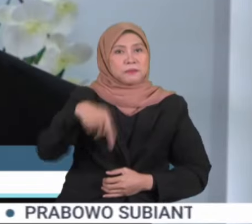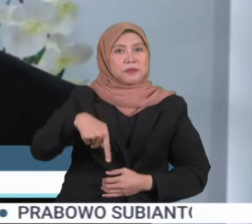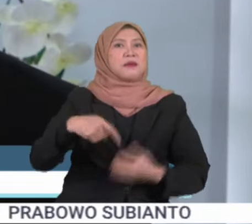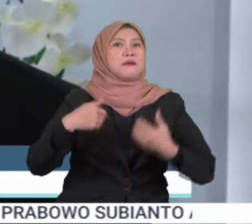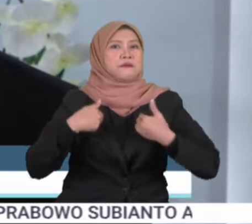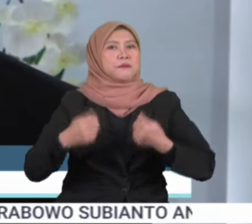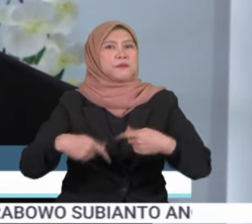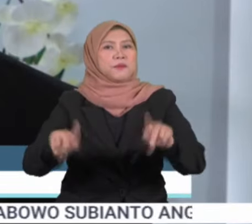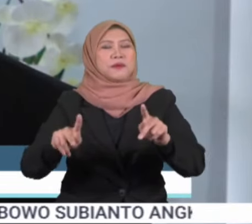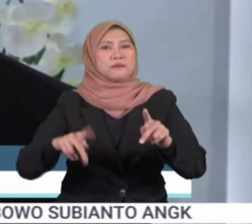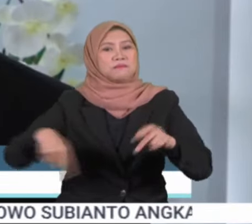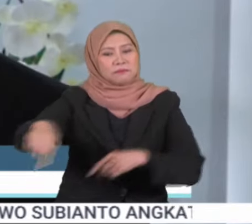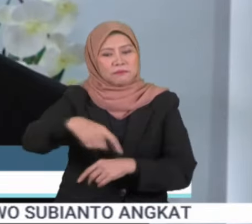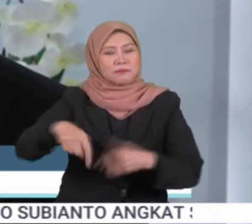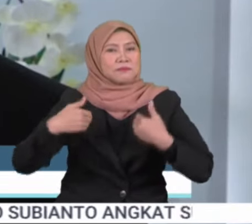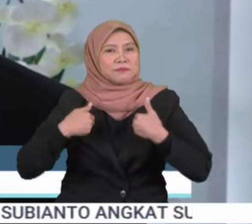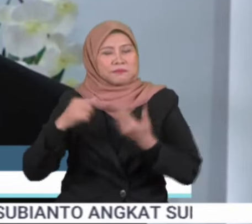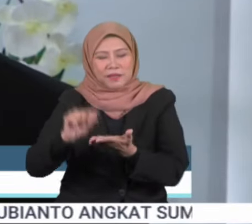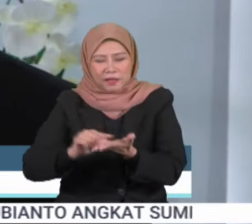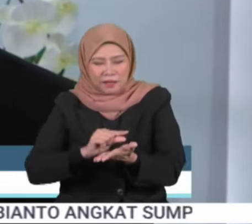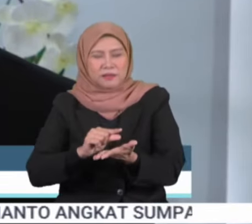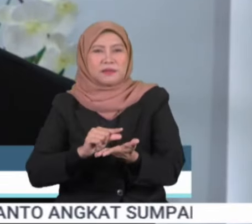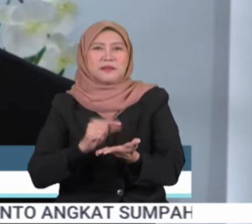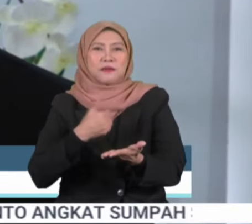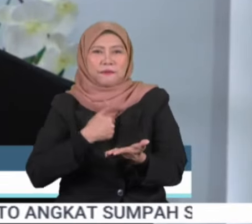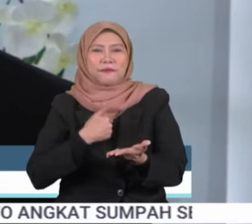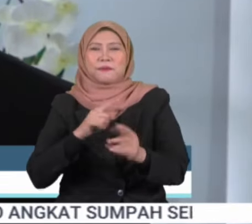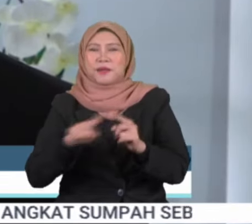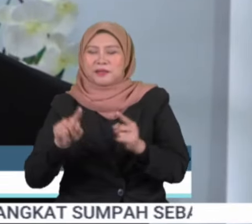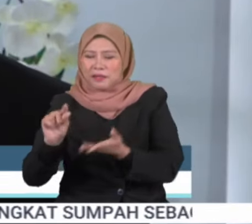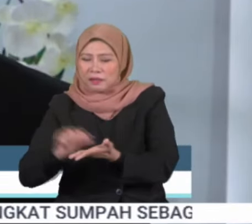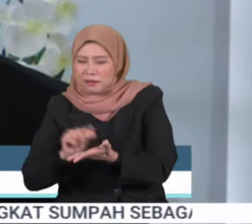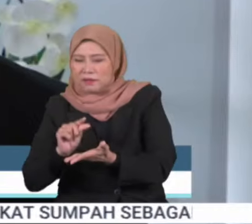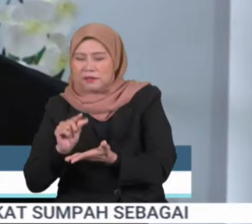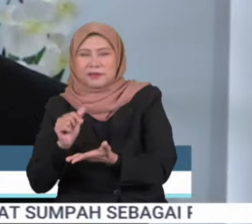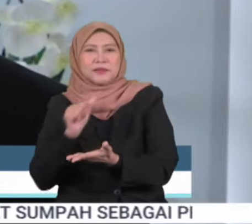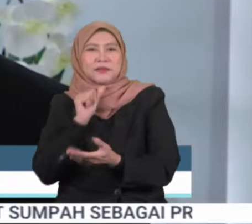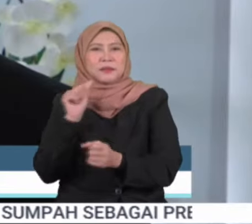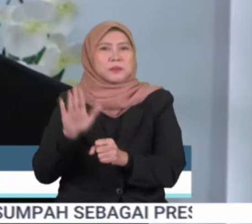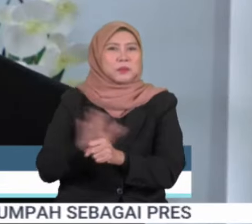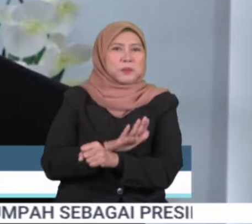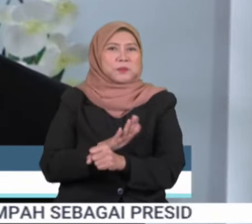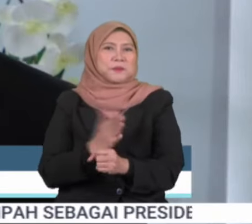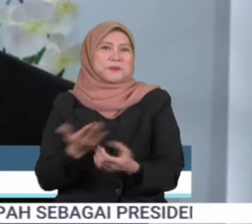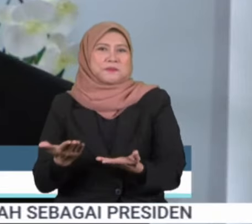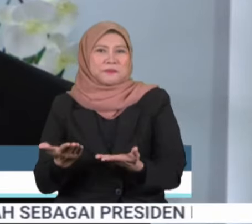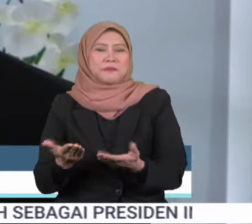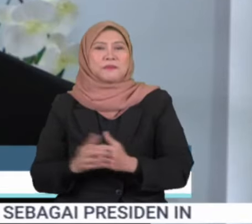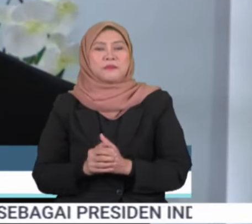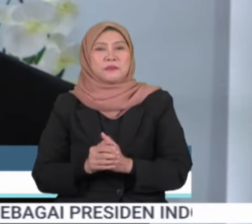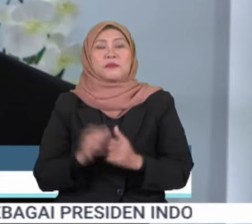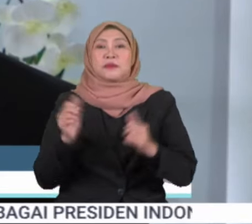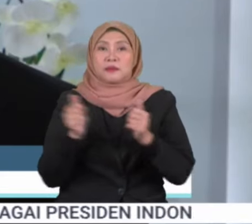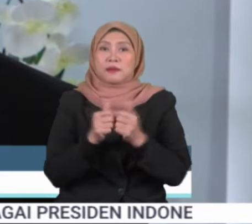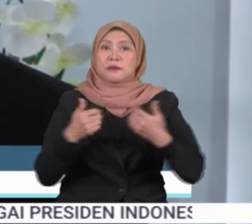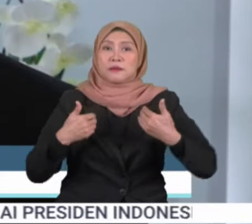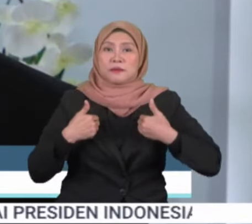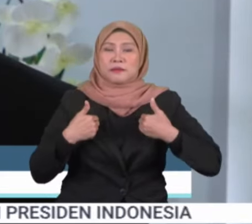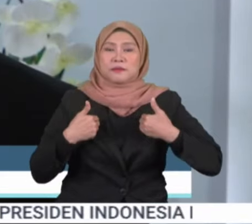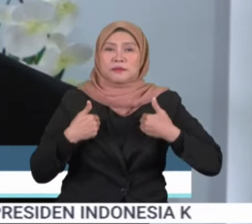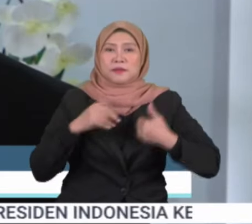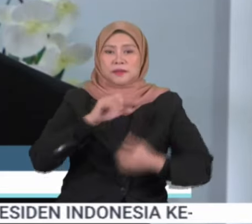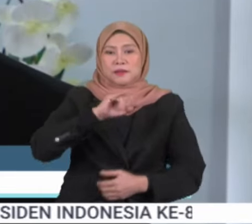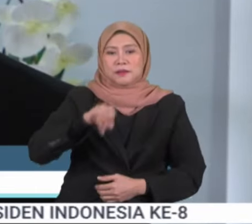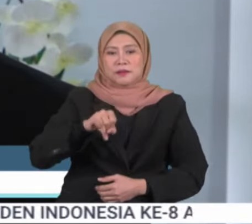peluang bagi mereka yang mempunyai pendapatan tetapi pendapatannya itu tidak bersifat rasmi lah. Jadi dengan adanya